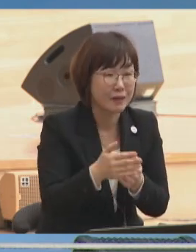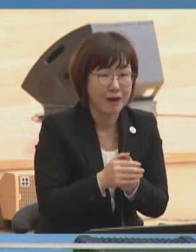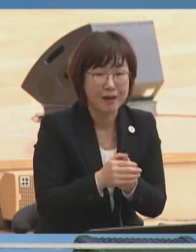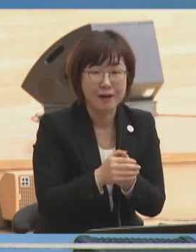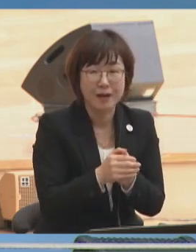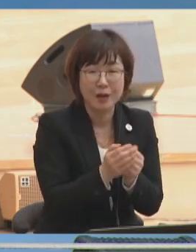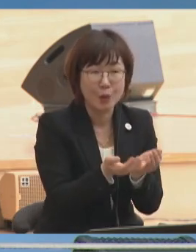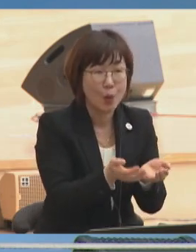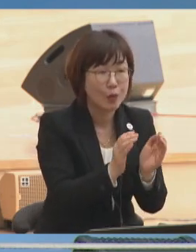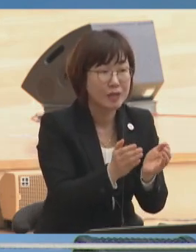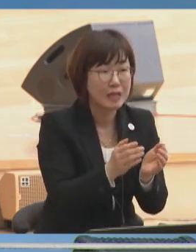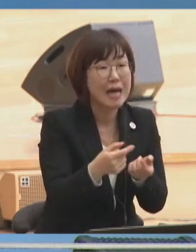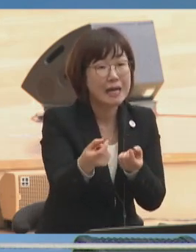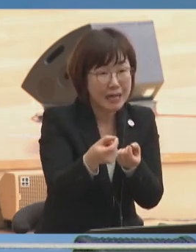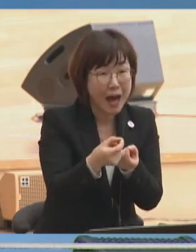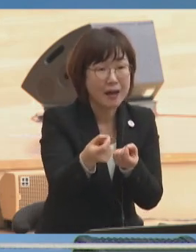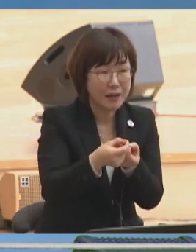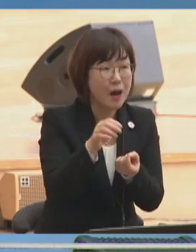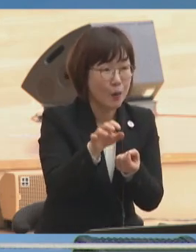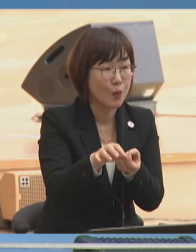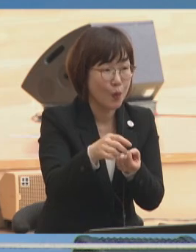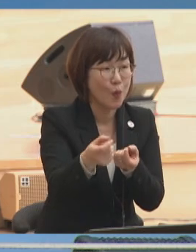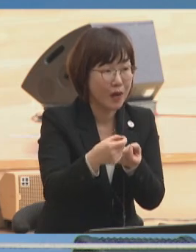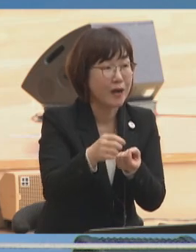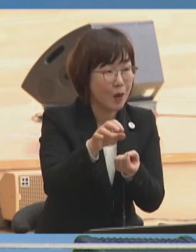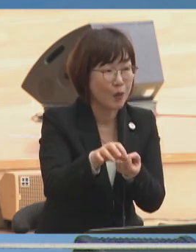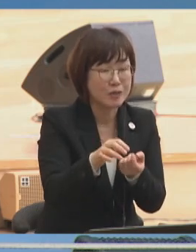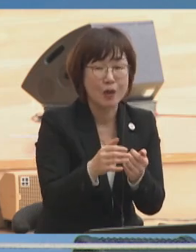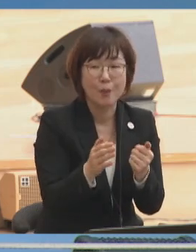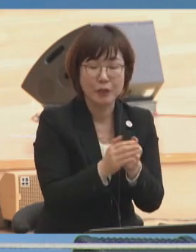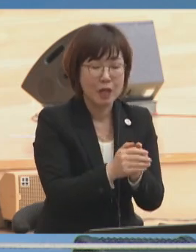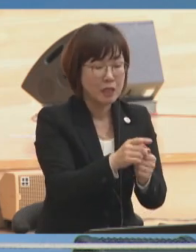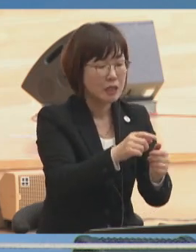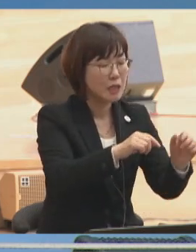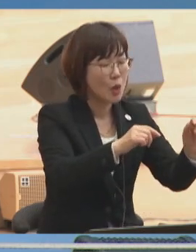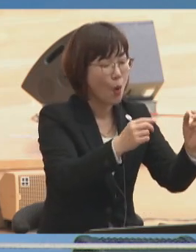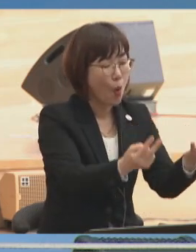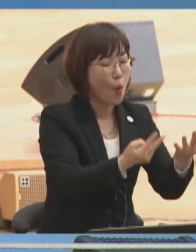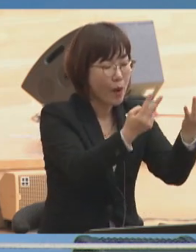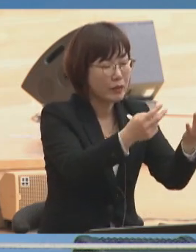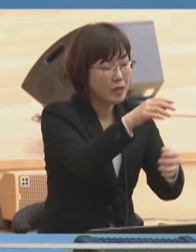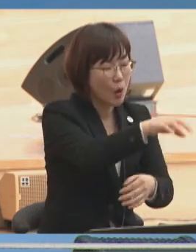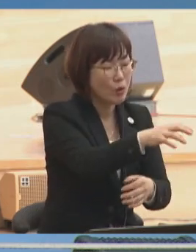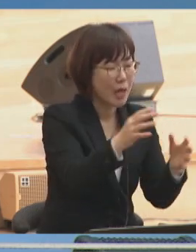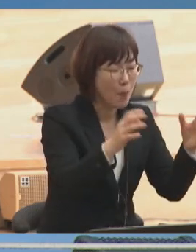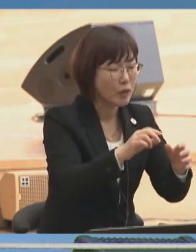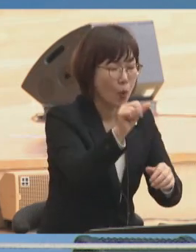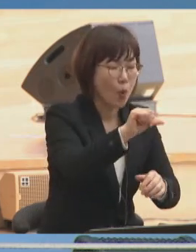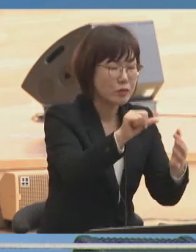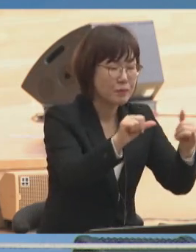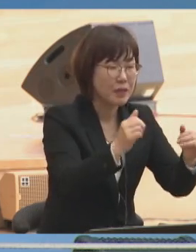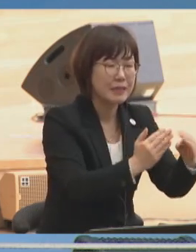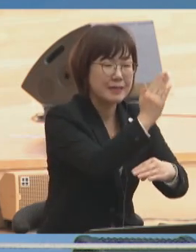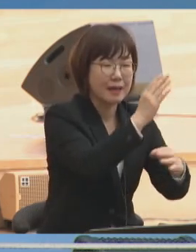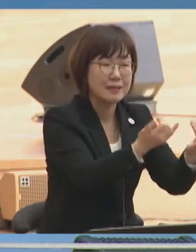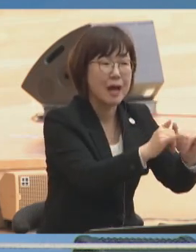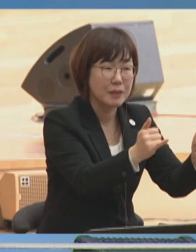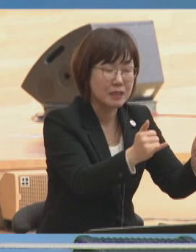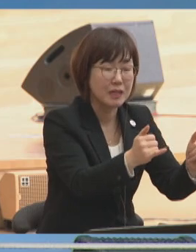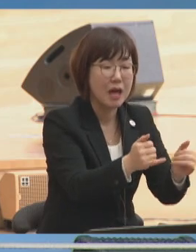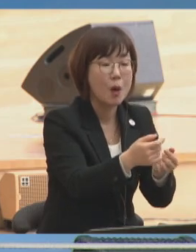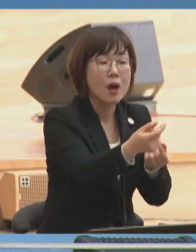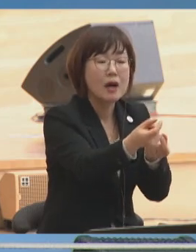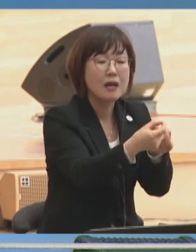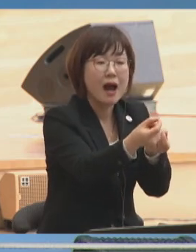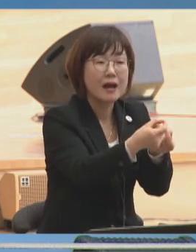대답, 가까운 곳이죠. 그러므로 여러분, 오병이어의 현장에 모여 있었던 5천 명 넘는 이 사람들은 근처